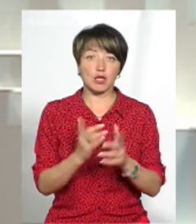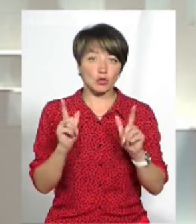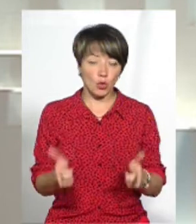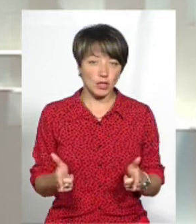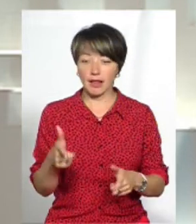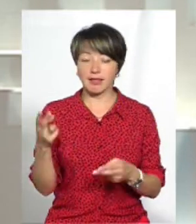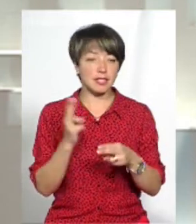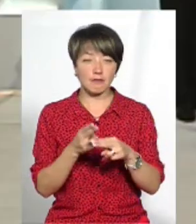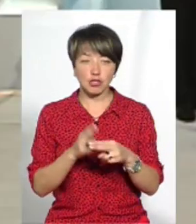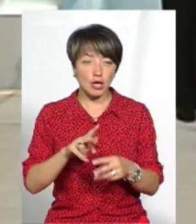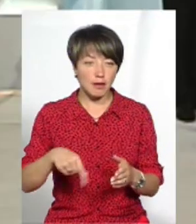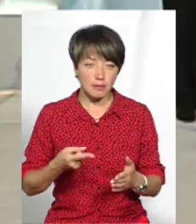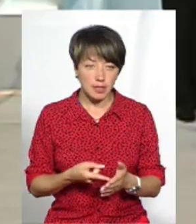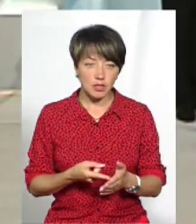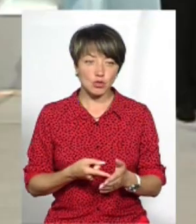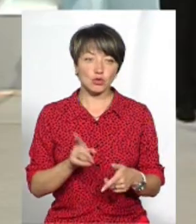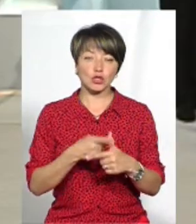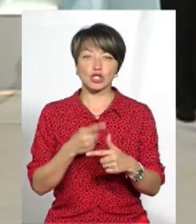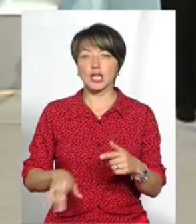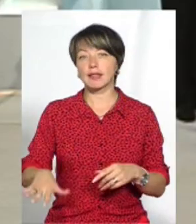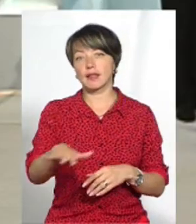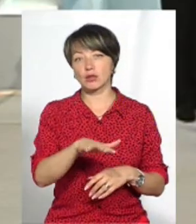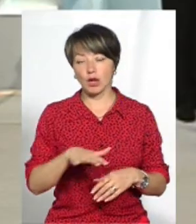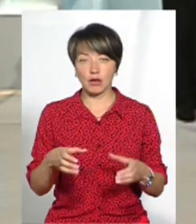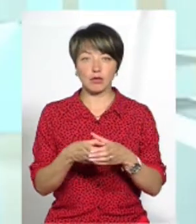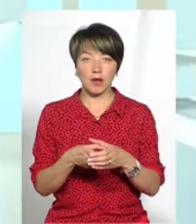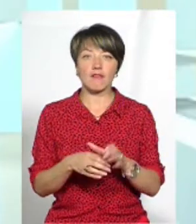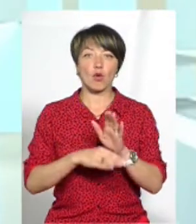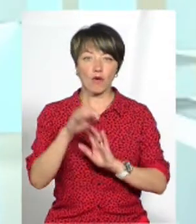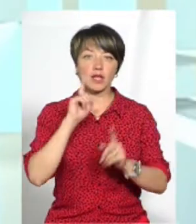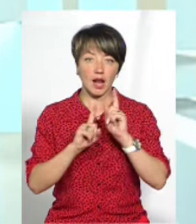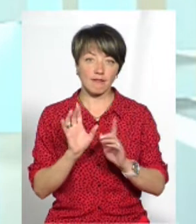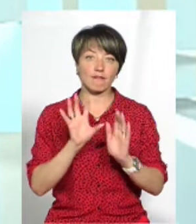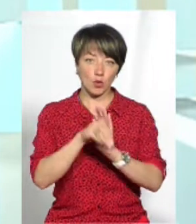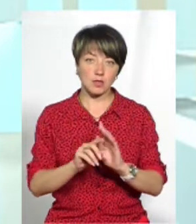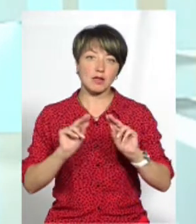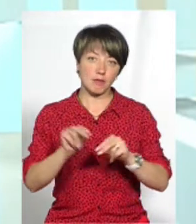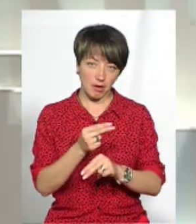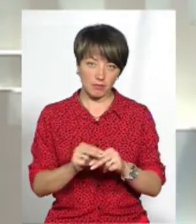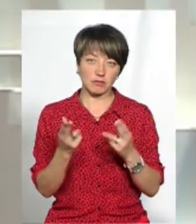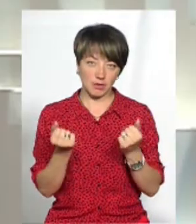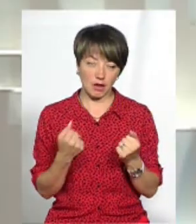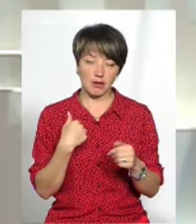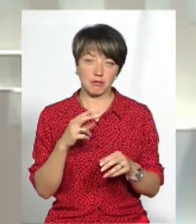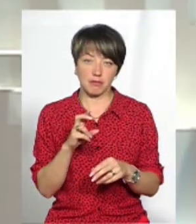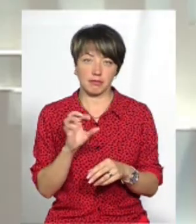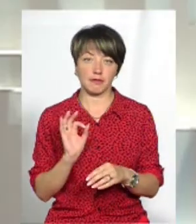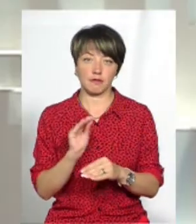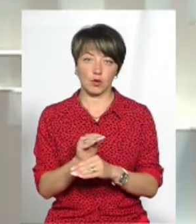згода, не заважає місту там, чи територіальній громаді. Тобто ви громаді... у Верховній Раді би вносили правки у цей